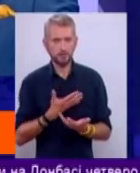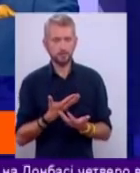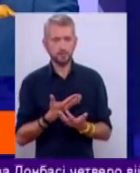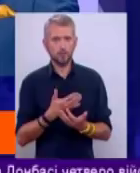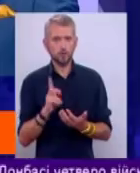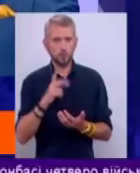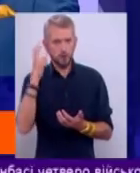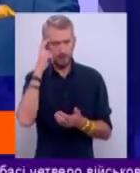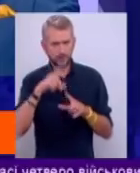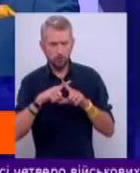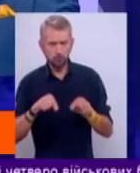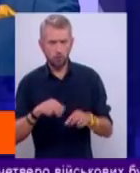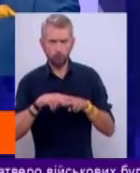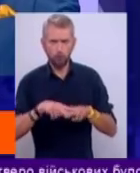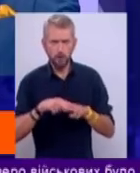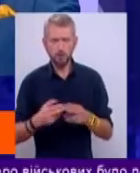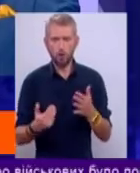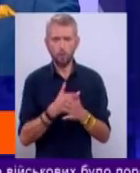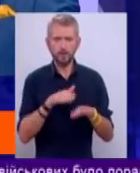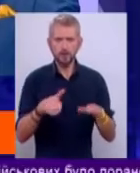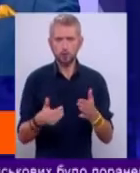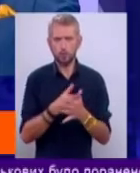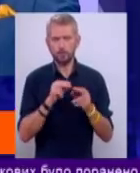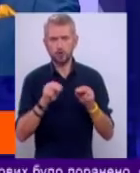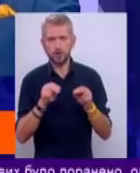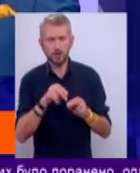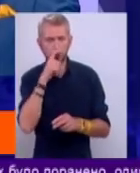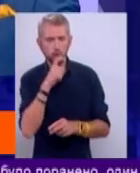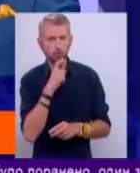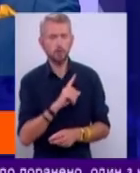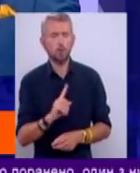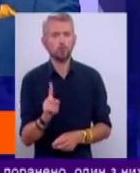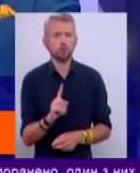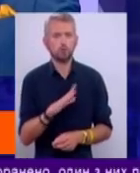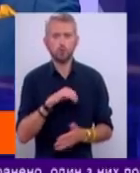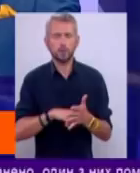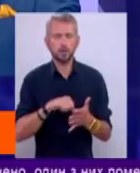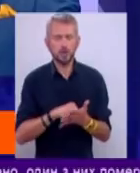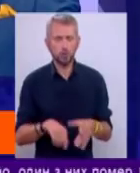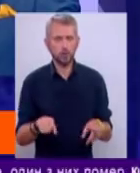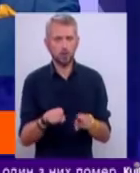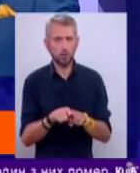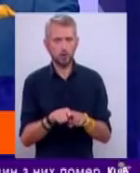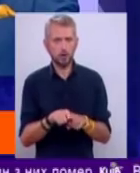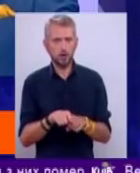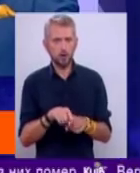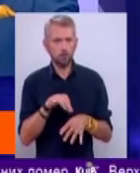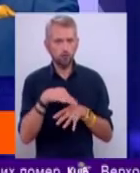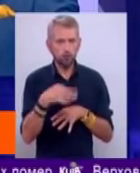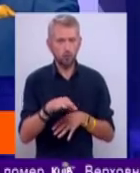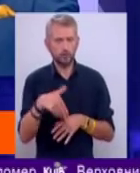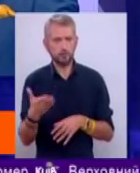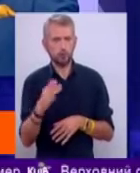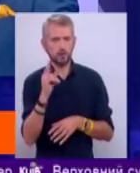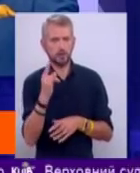столична школа, нові діти, нові вчителі. І незрозуміло, що стало причиною такої, ну, жорстокості з боку